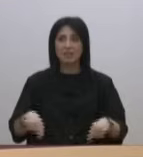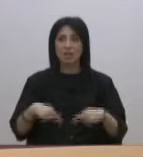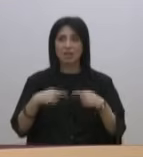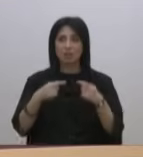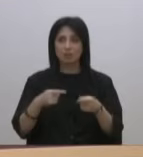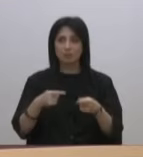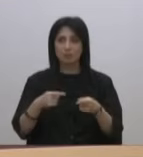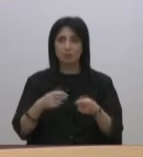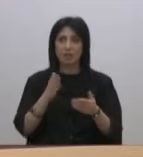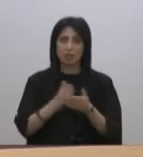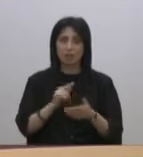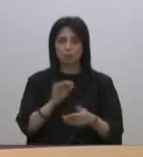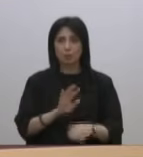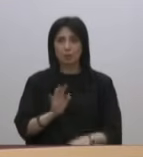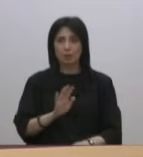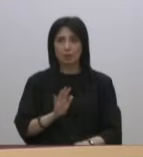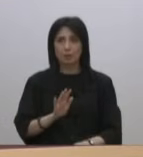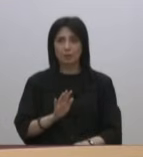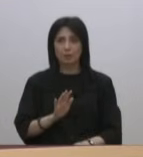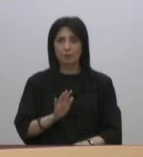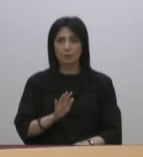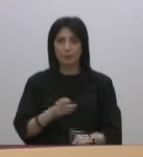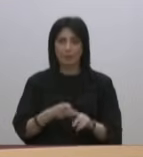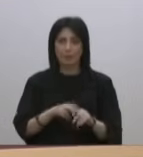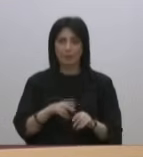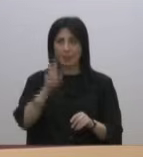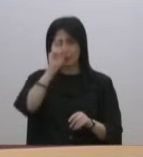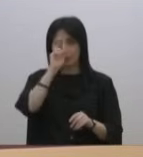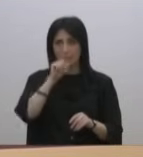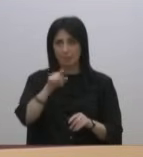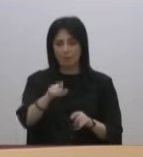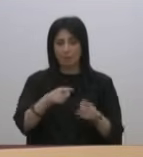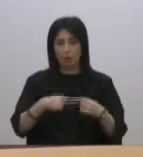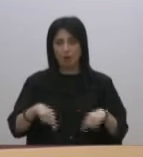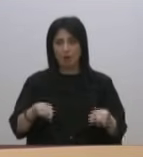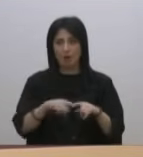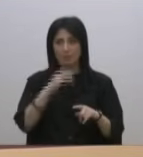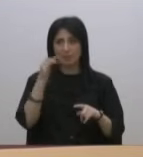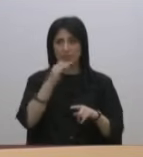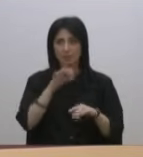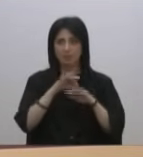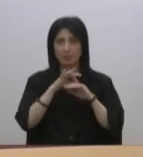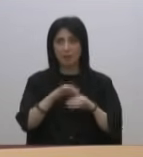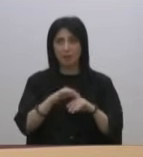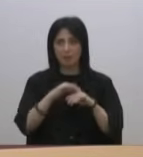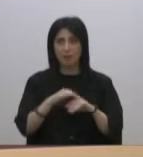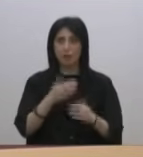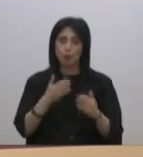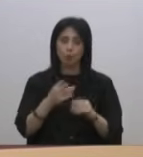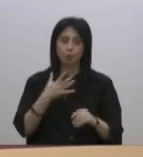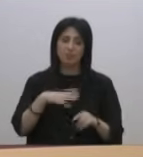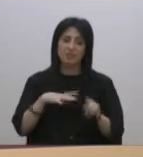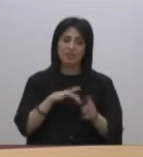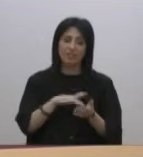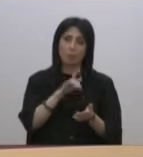განხორციელება არის თუ არა იმ სახელმწიფოს ან იმ ორგანიზაციების ინტერესების გატარება? თუ ეს